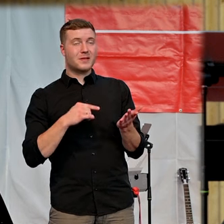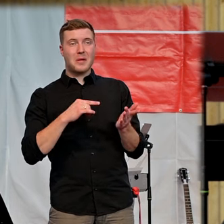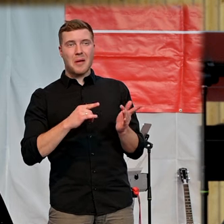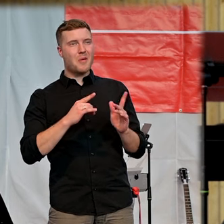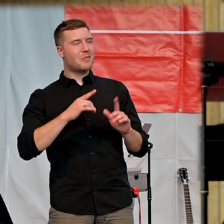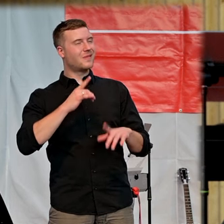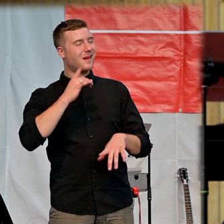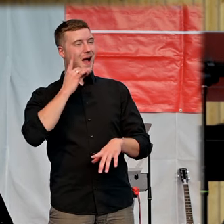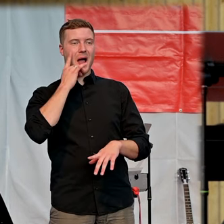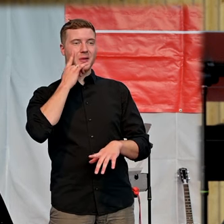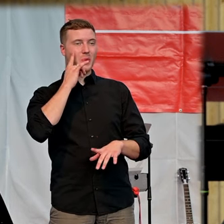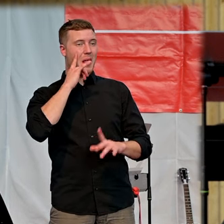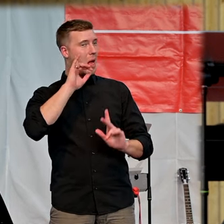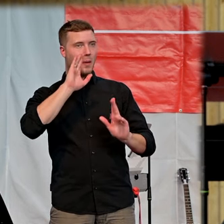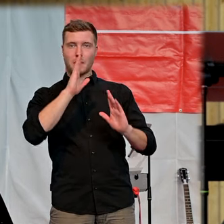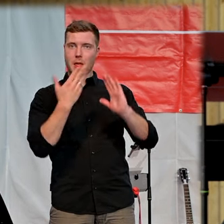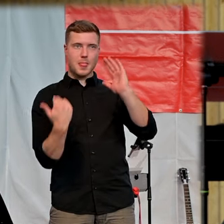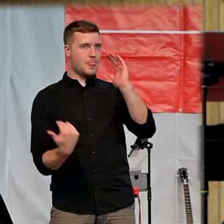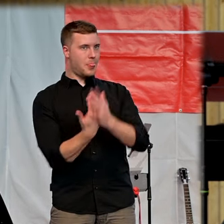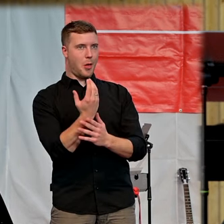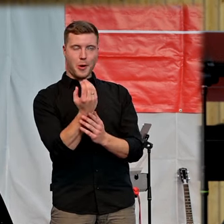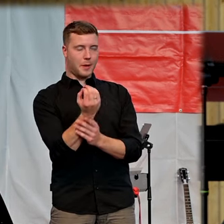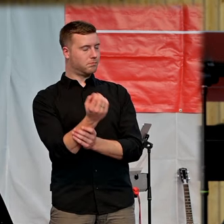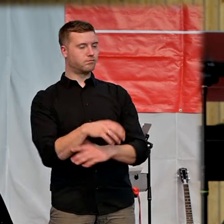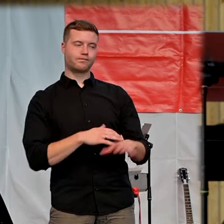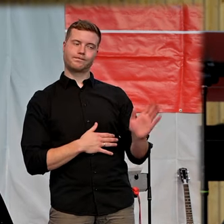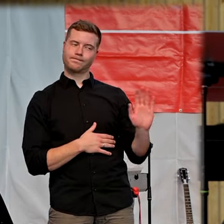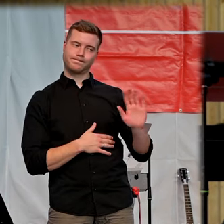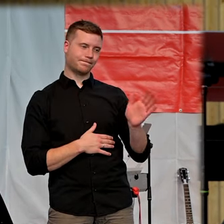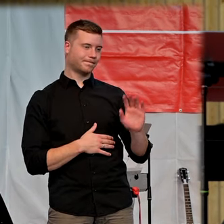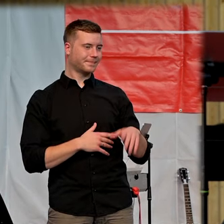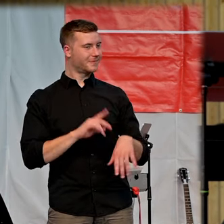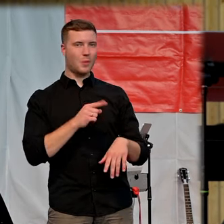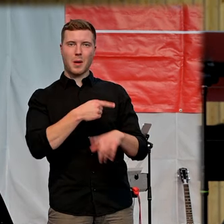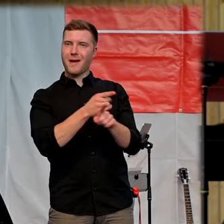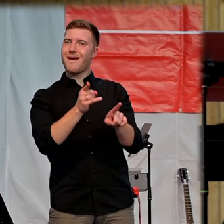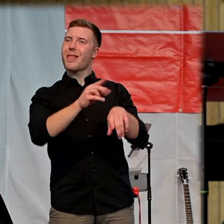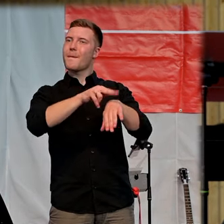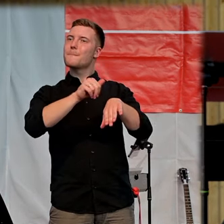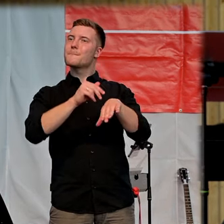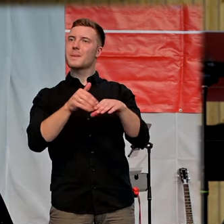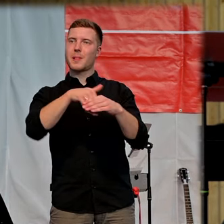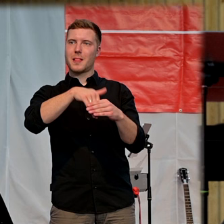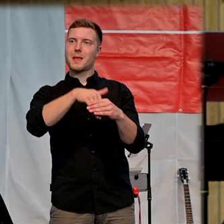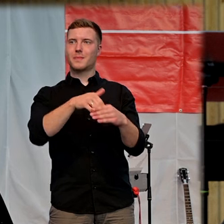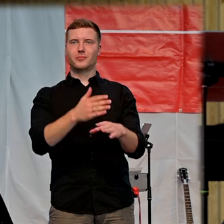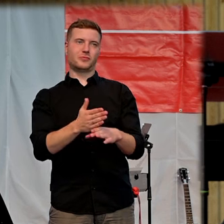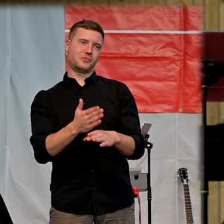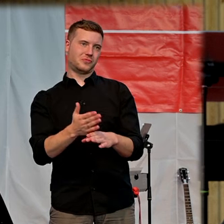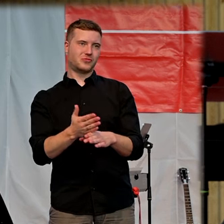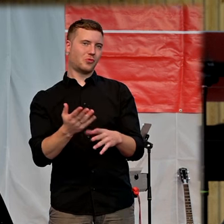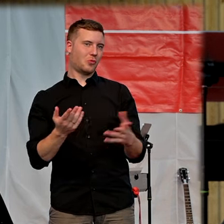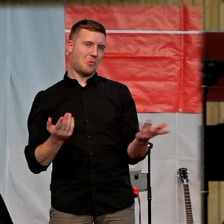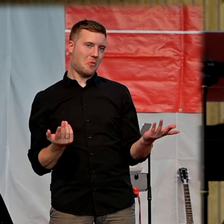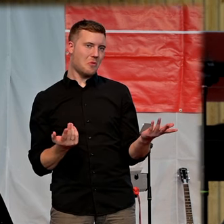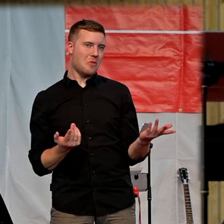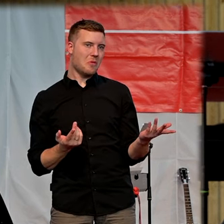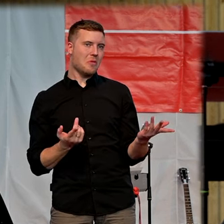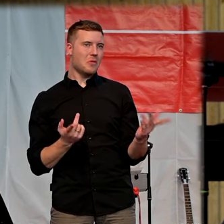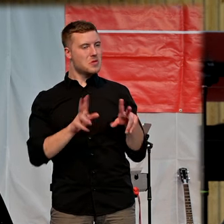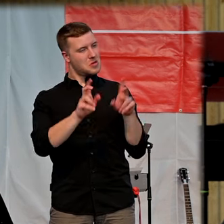sie sind nicht neu. Und jeder, der die Bibel liest, wird das wissen. Man muss ja nicht beim Buch Hiob anfangen, da ist es ganz